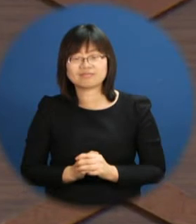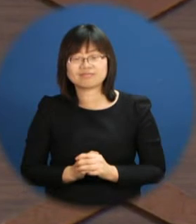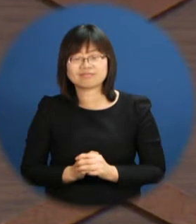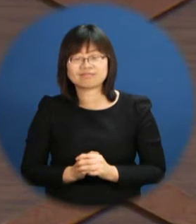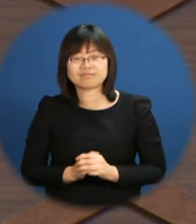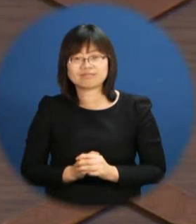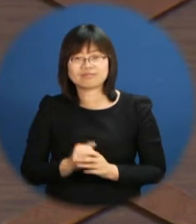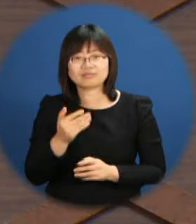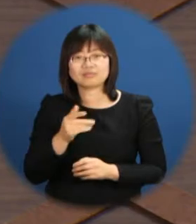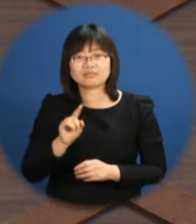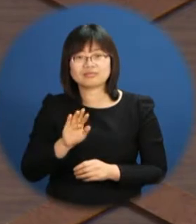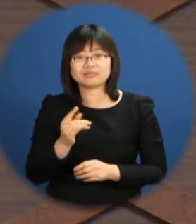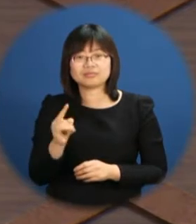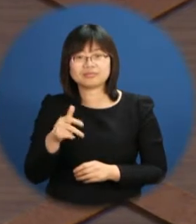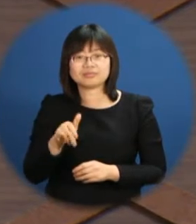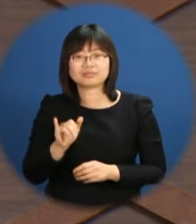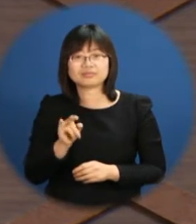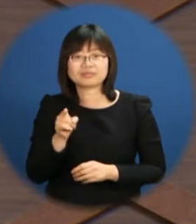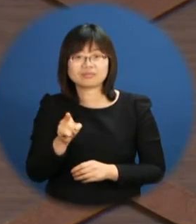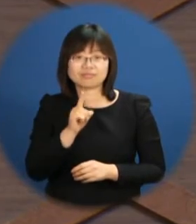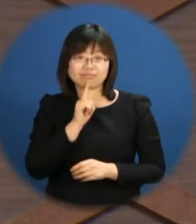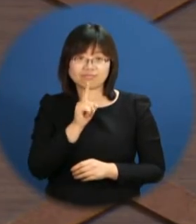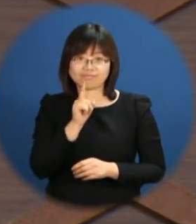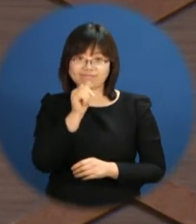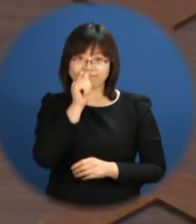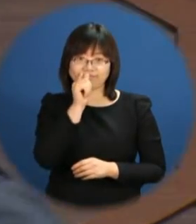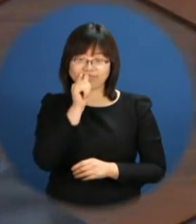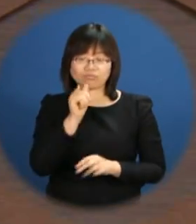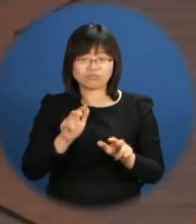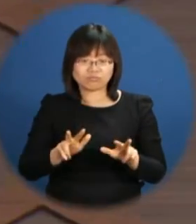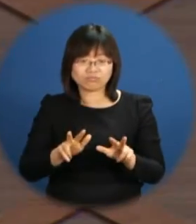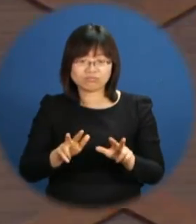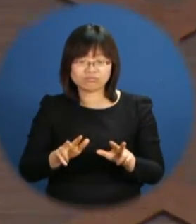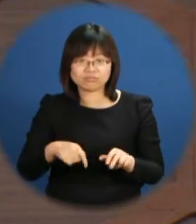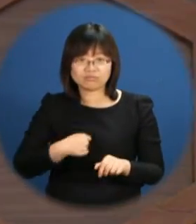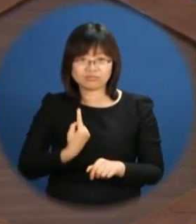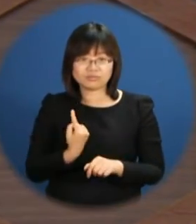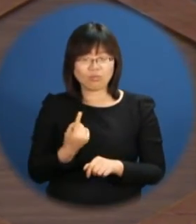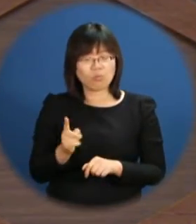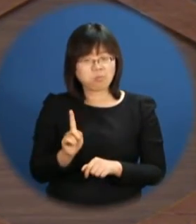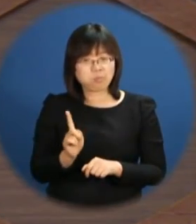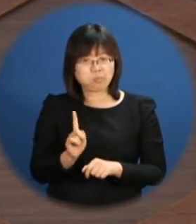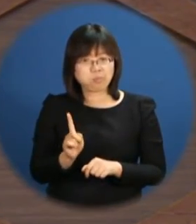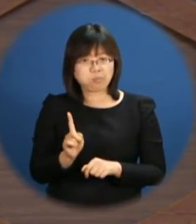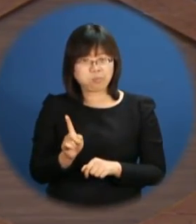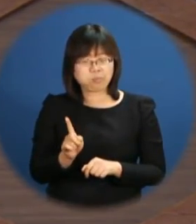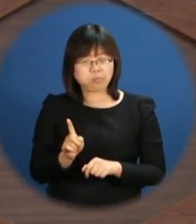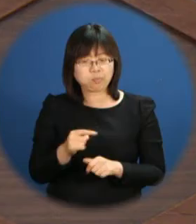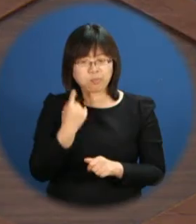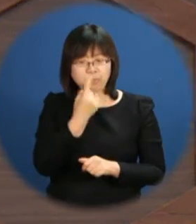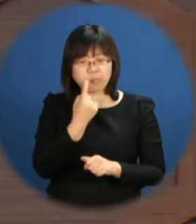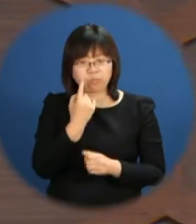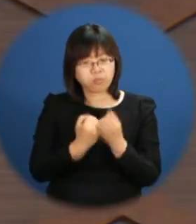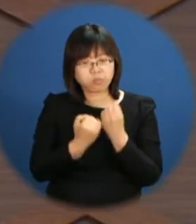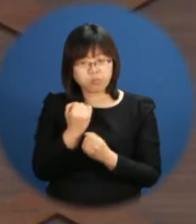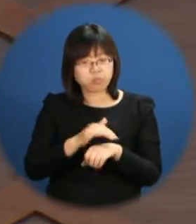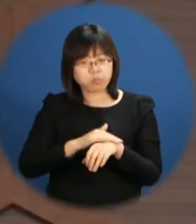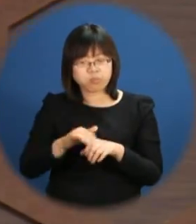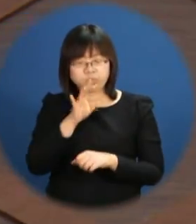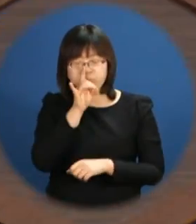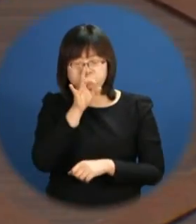라 바지에는 큰일이 났습니다 이거는 자기 보사 이런 으로 어떻게 해석이 안